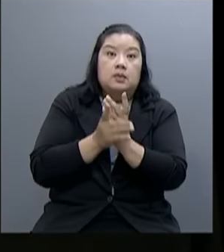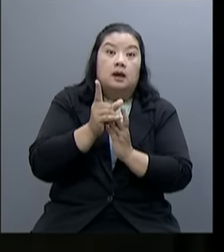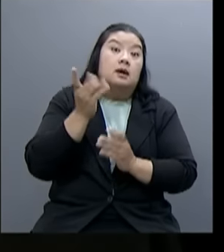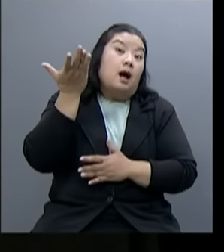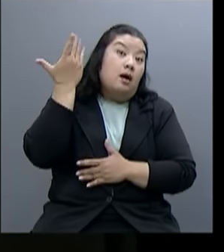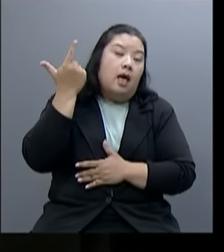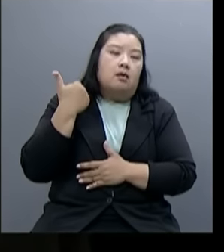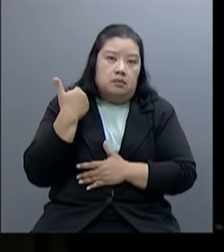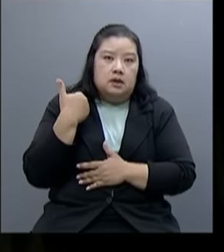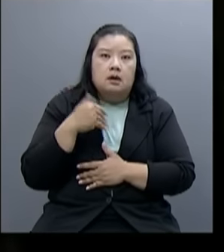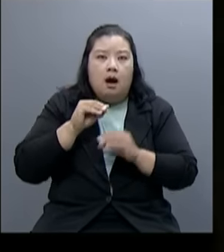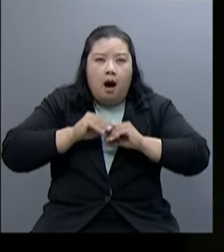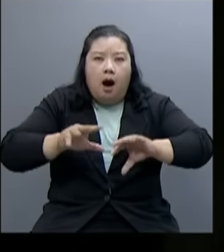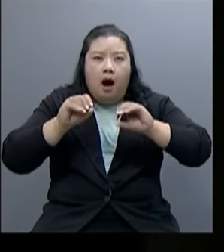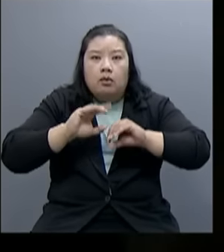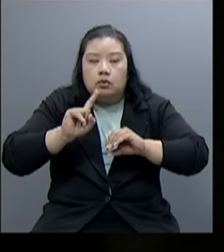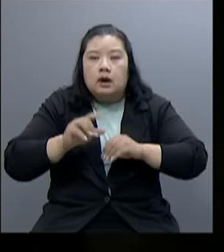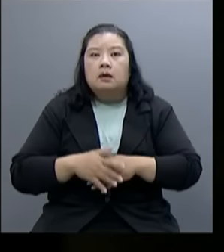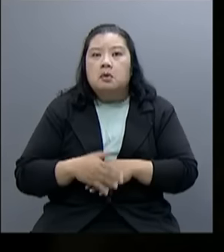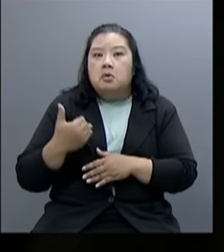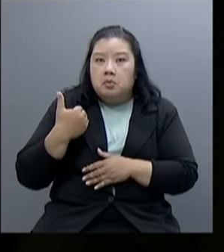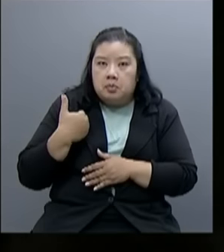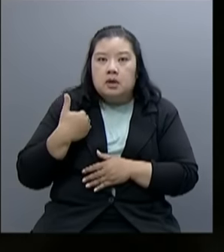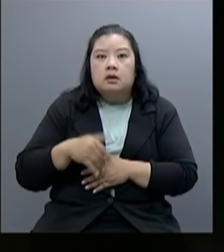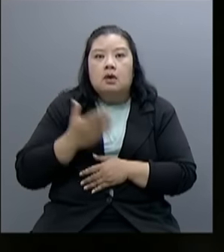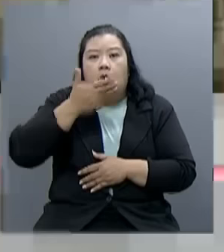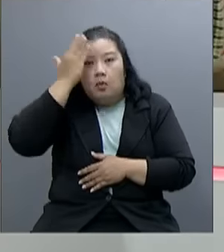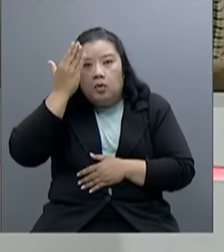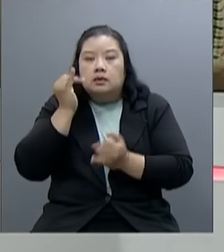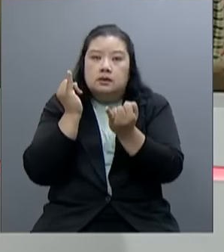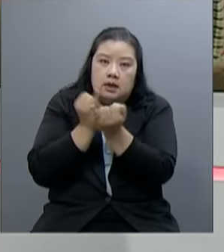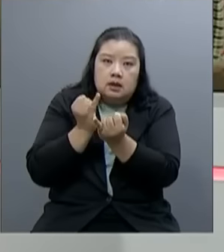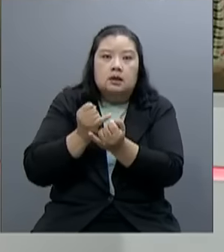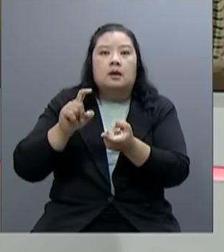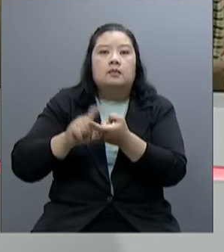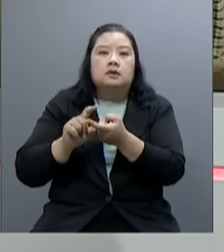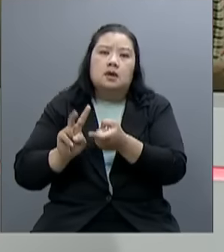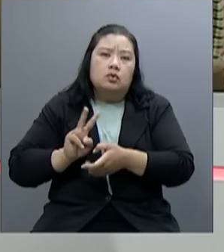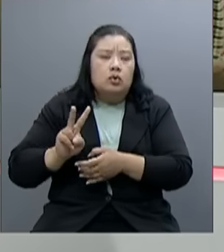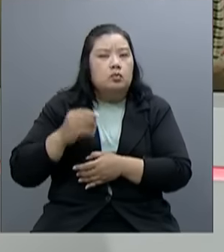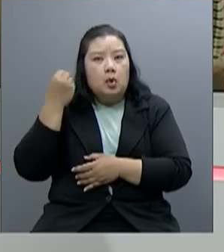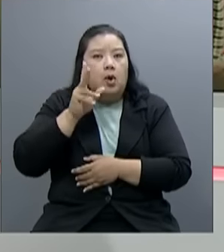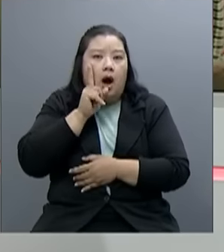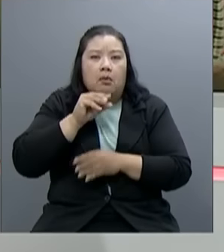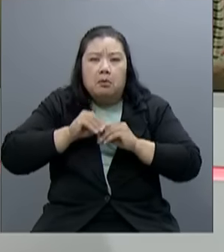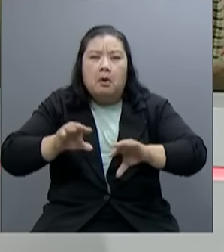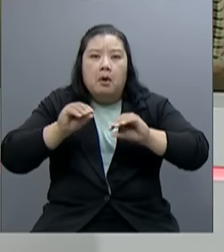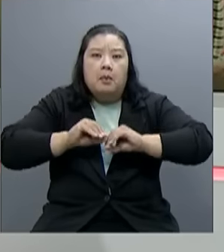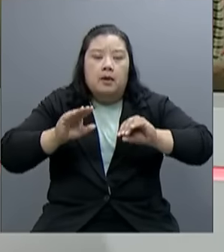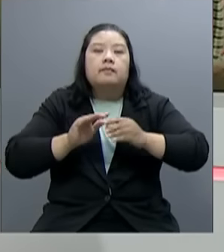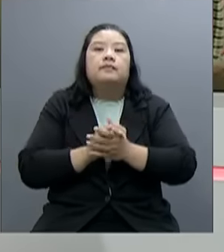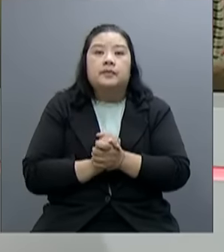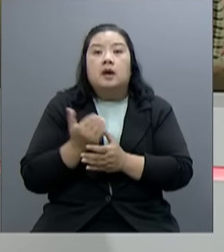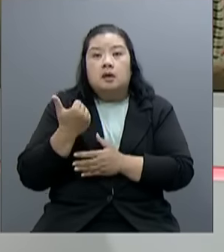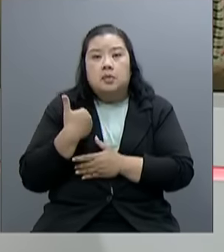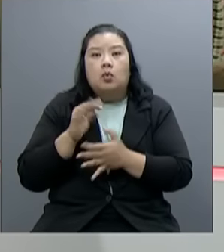เรื่องทรัมป์คุยกับปูตินเป็นประจำออกมาด้วยเช่นเดียวกันค่ะอีกหนึ่งสาเหตุสำคัญที่ทำให้หลายคนกังวลถึง